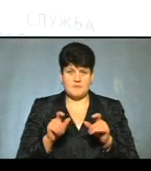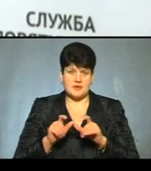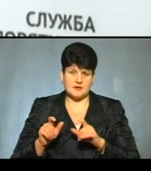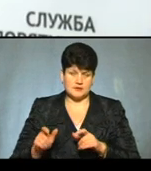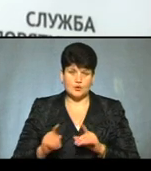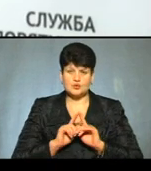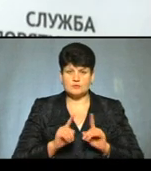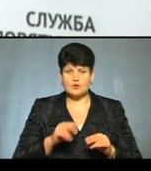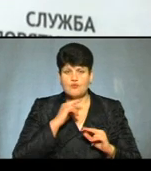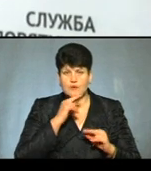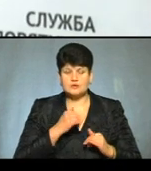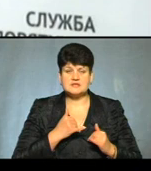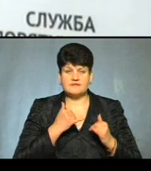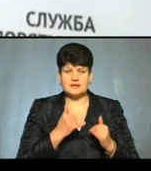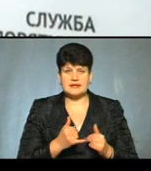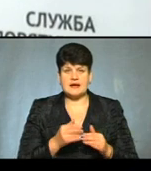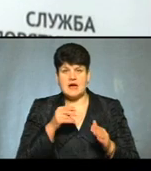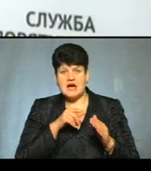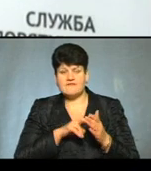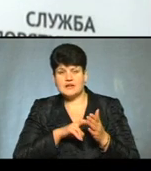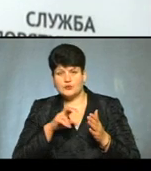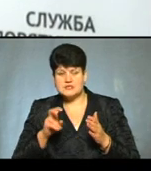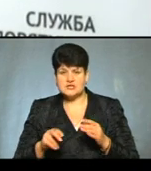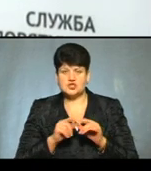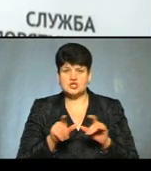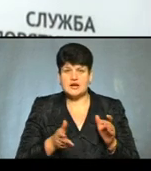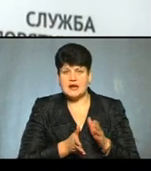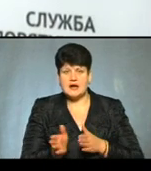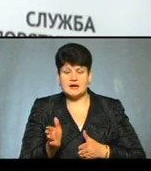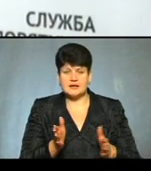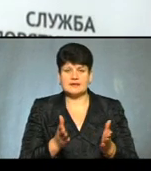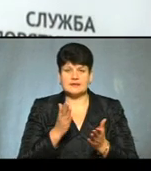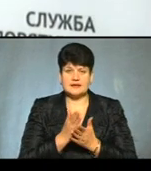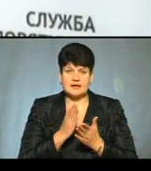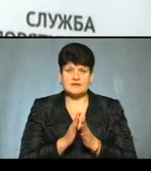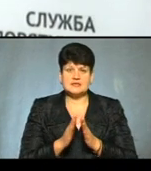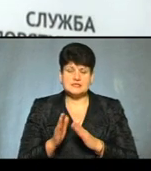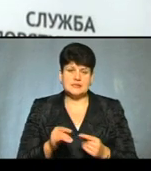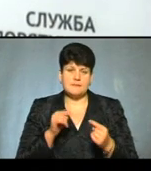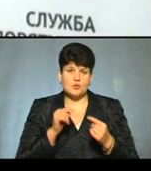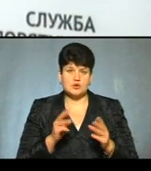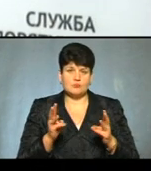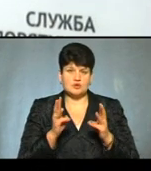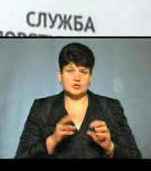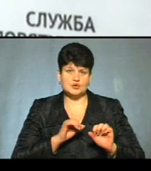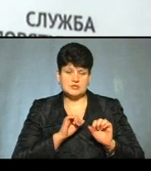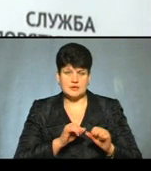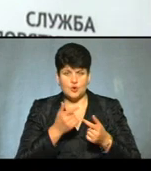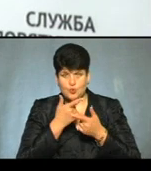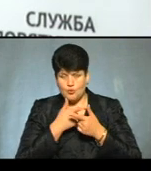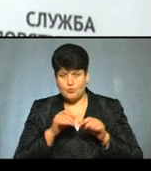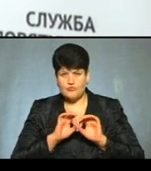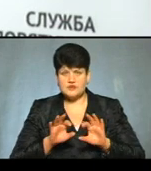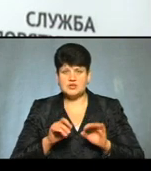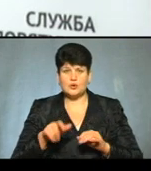об'єктів. Особливу увагу буде звернуто на евакуаційні шляхи і виходи, наявність та справність систем протипожежного захисту і